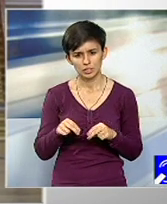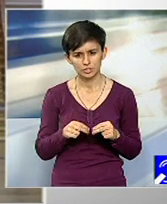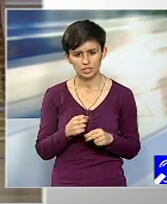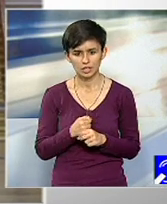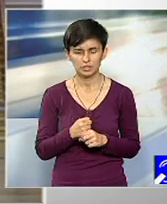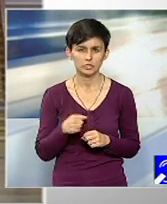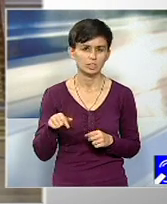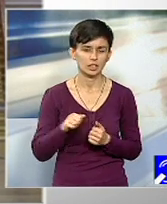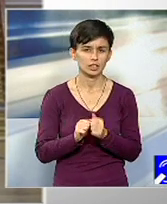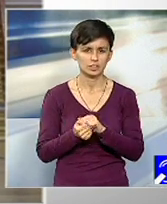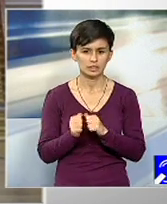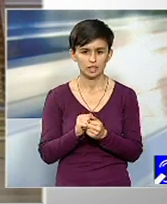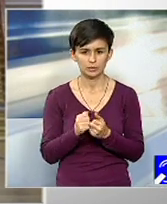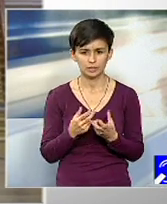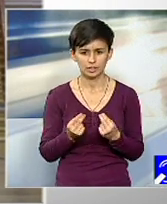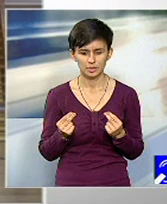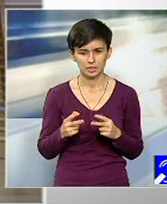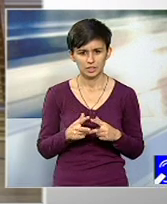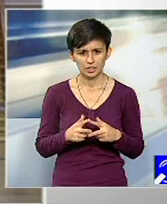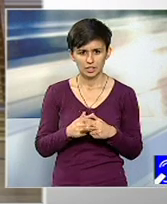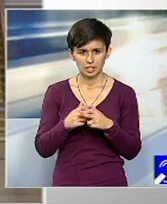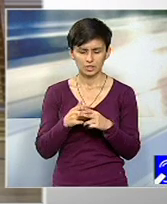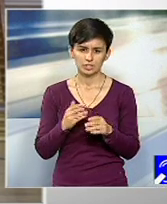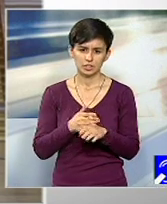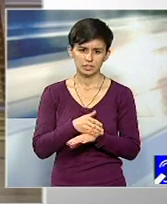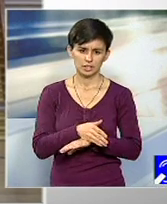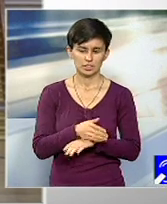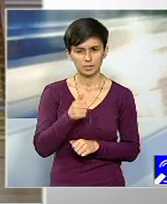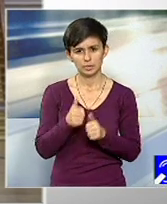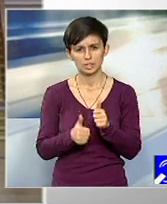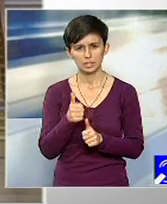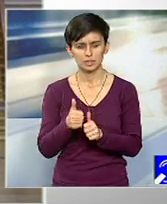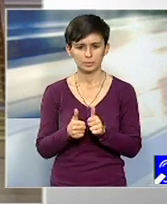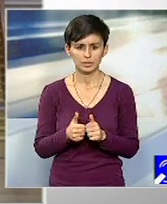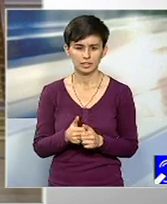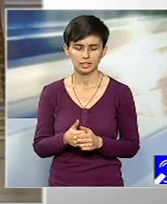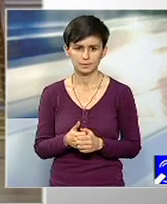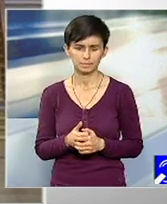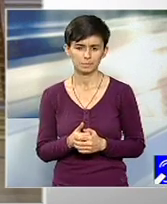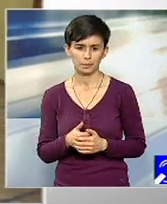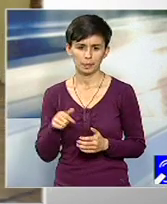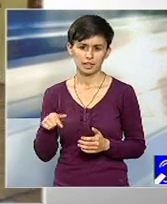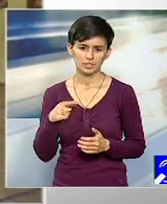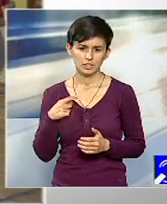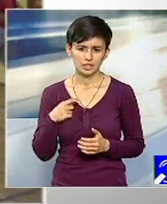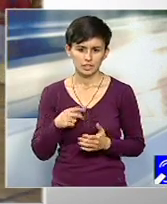ne ajute să intrăm în campionatul ăsta, pentru că acest campionat e organizat